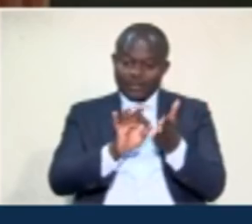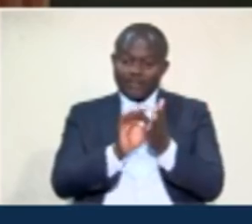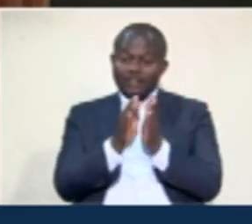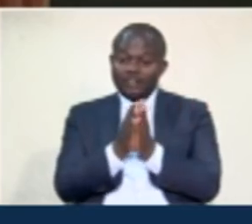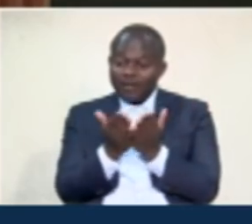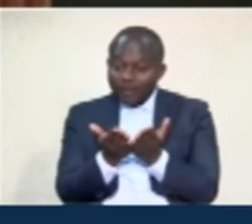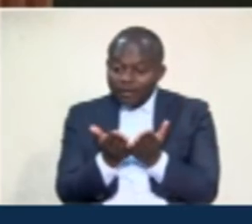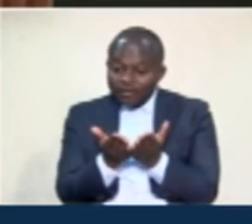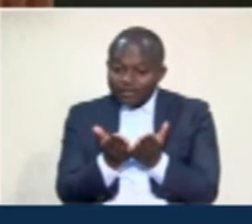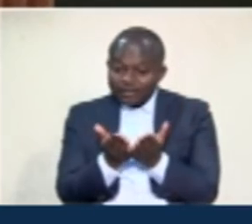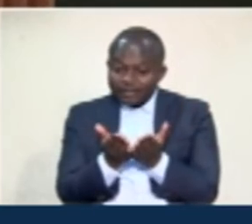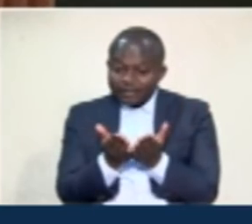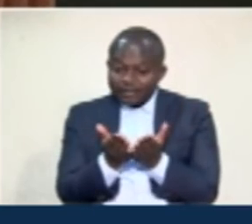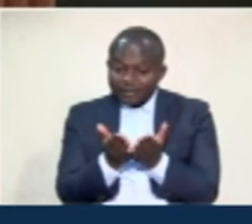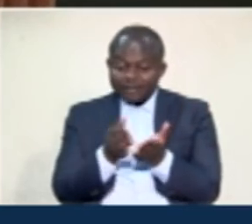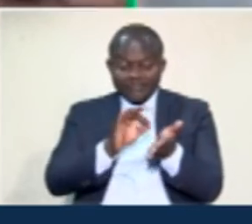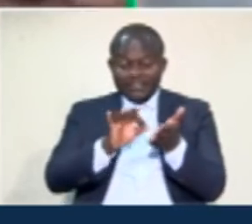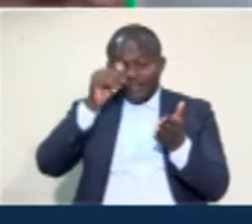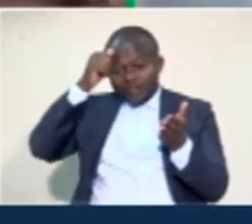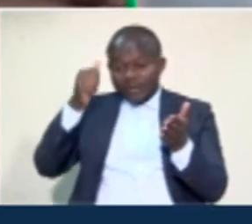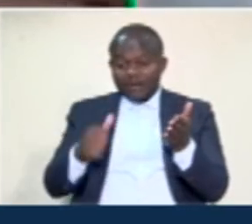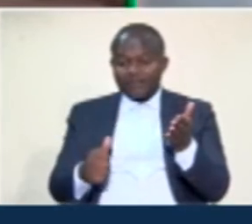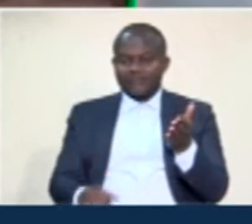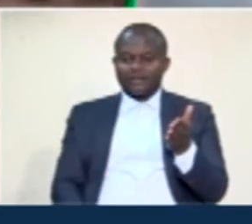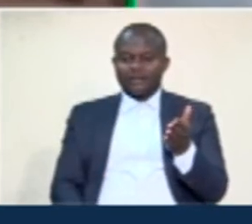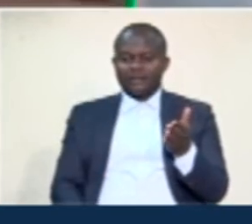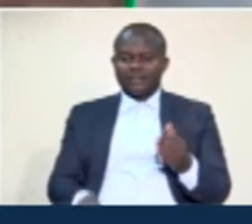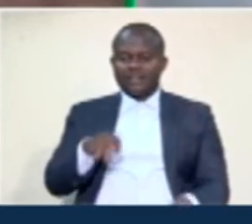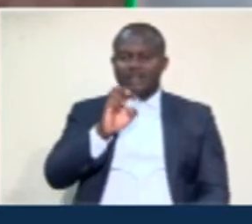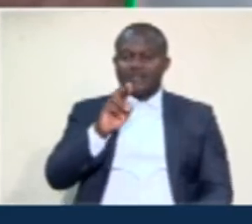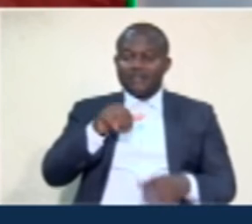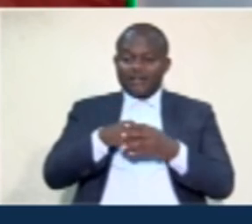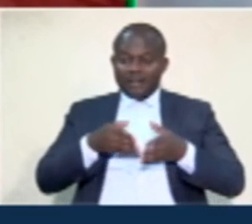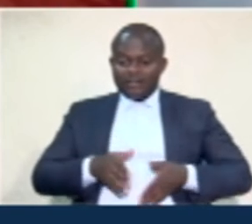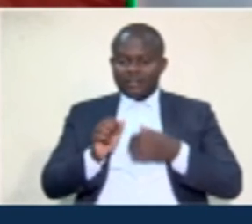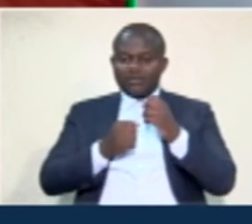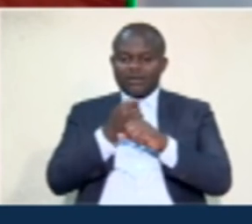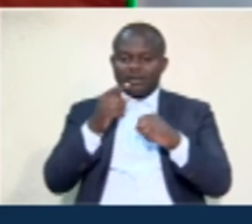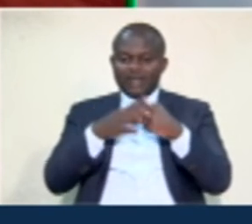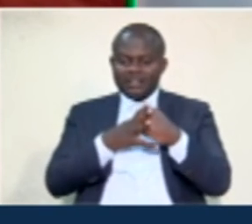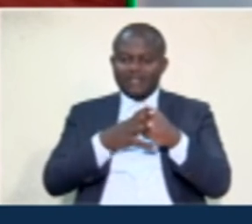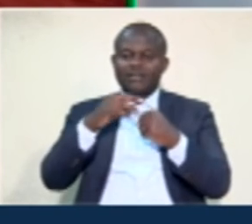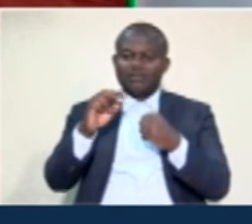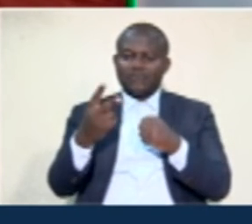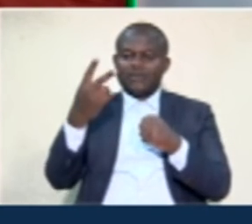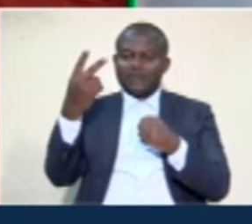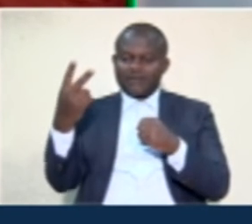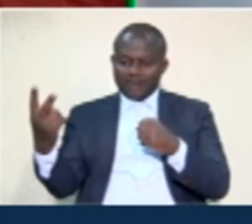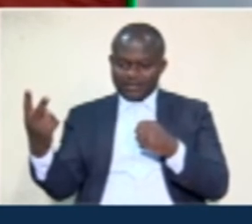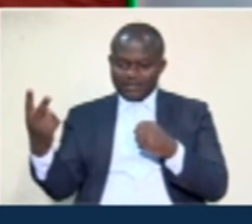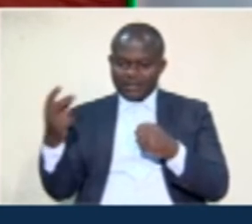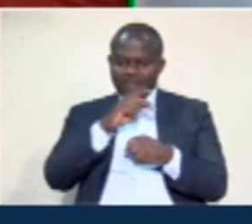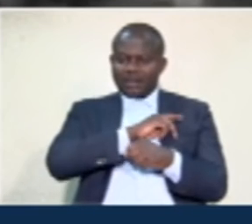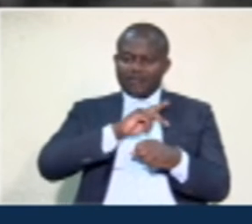igitabo kizasomwa n'abahanga. Pasiteri Ezra Mpyisi yabonye izuba mu mwaka w'1922 hari ku